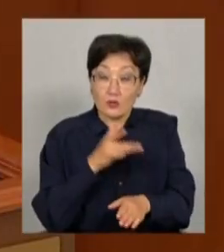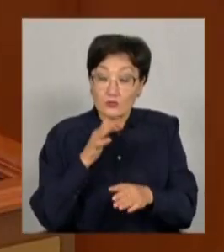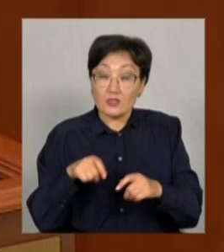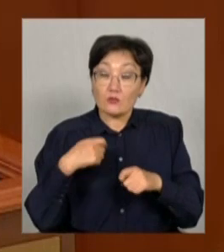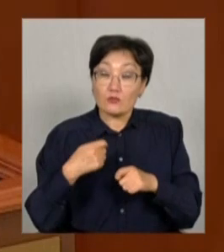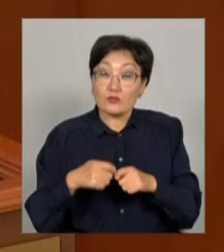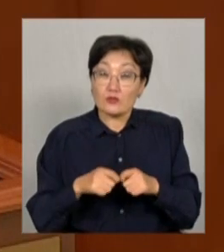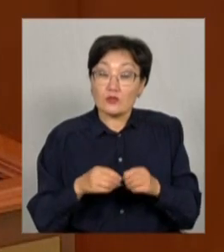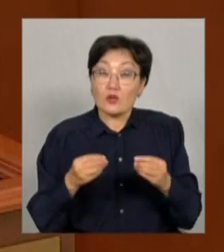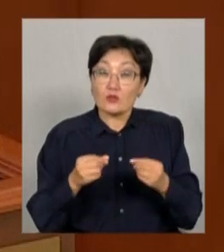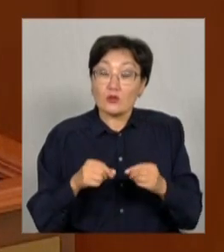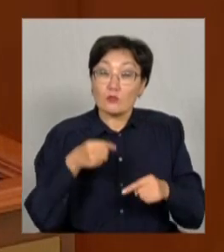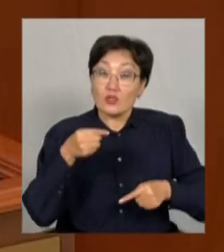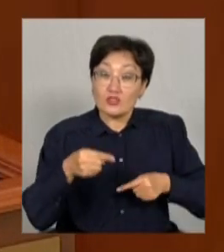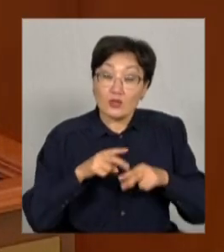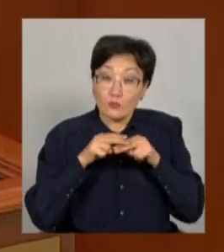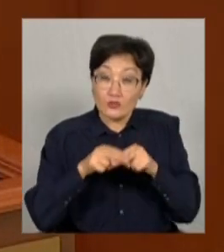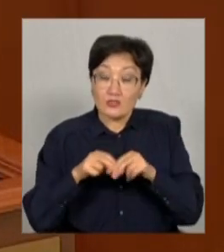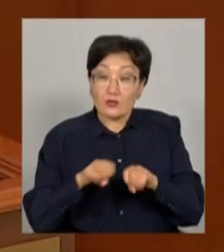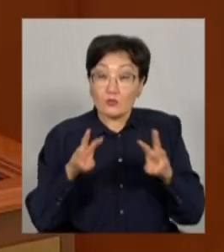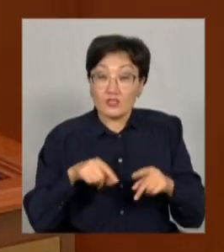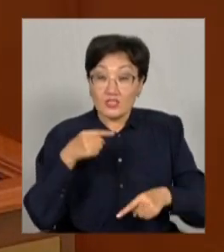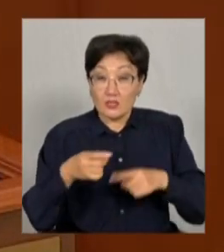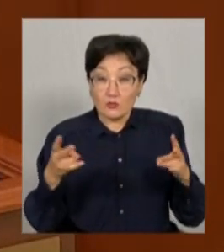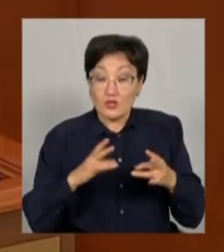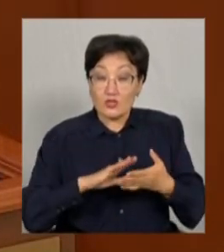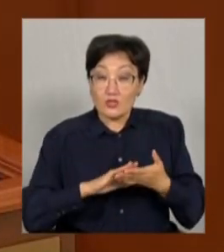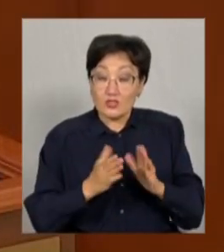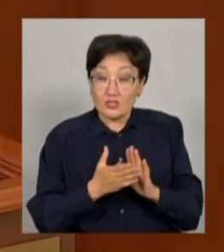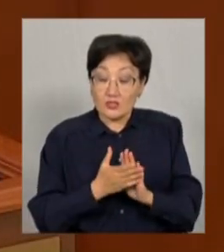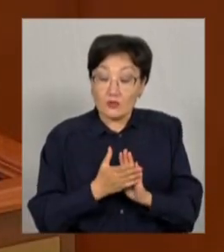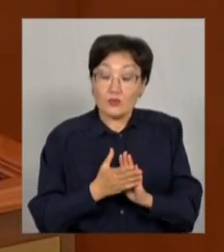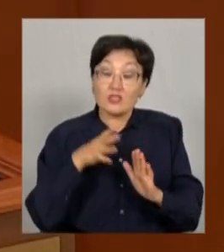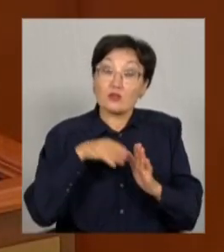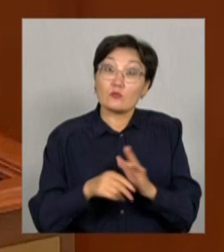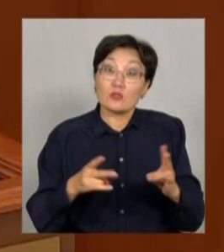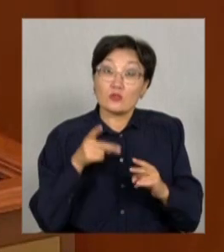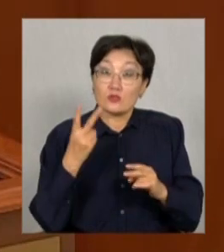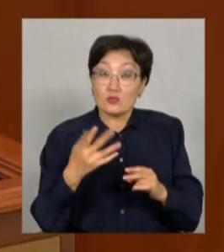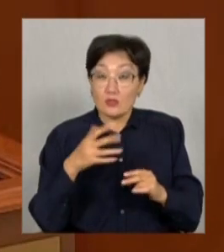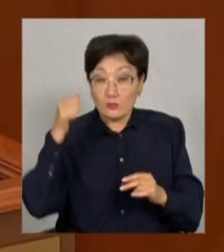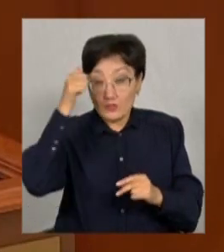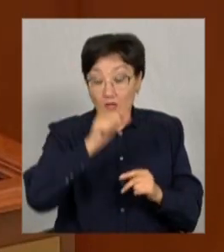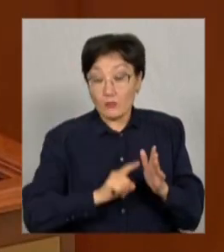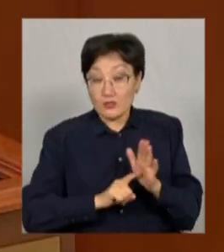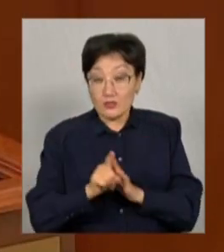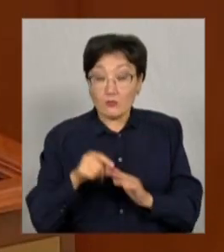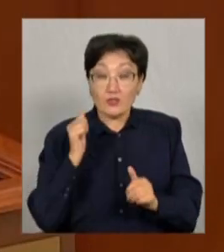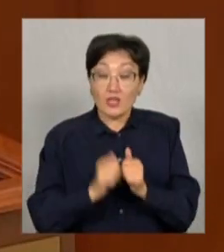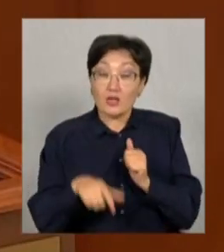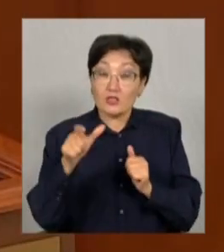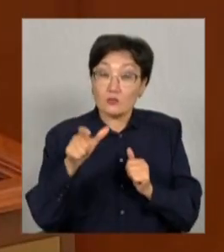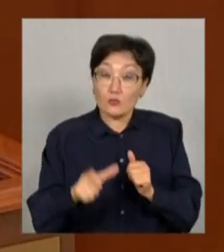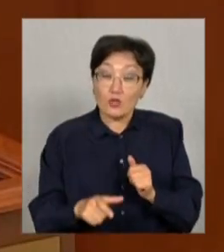қаржылық орнықтылығын қамтамасыз ету үшін келесі қажетті шарттарды ескеру қажет. 2025 жылдан бастап әр